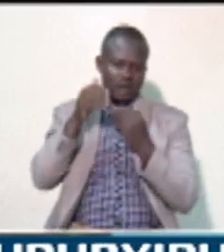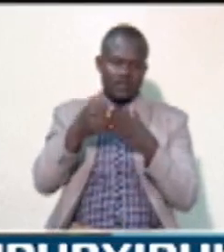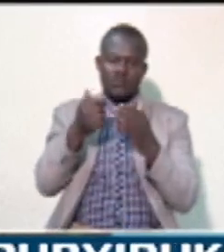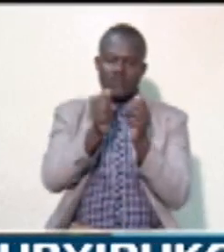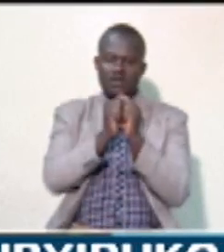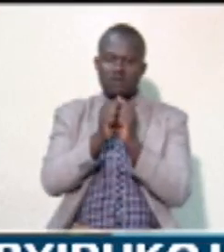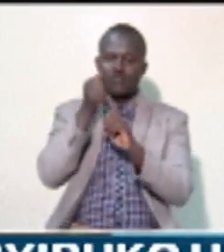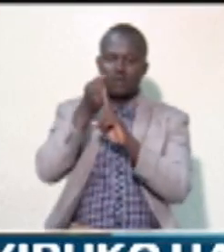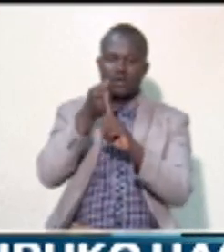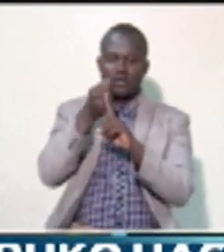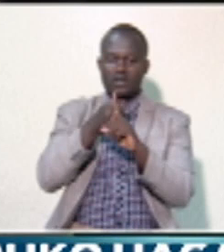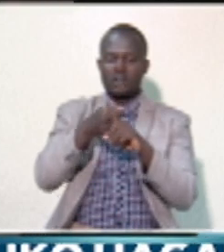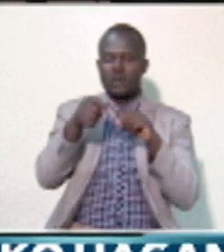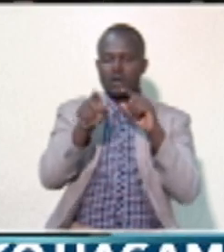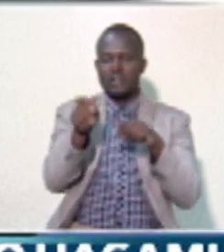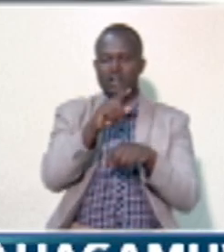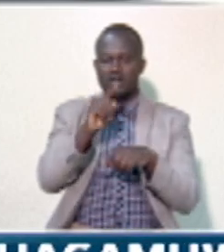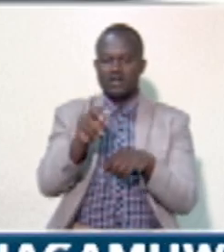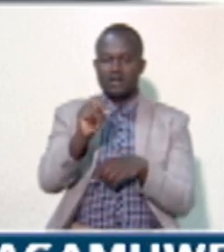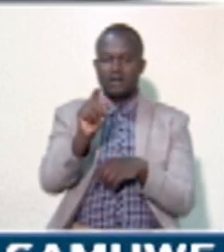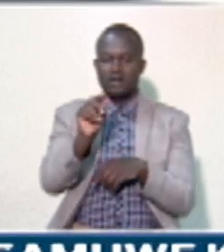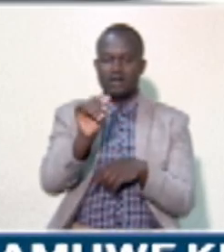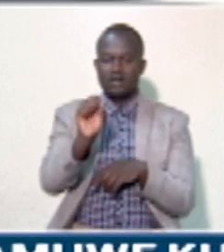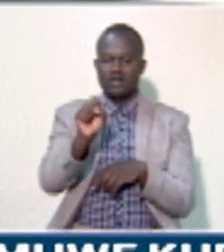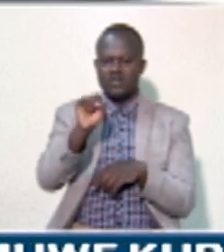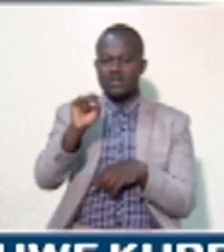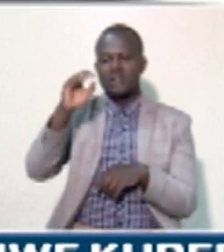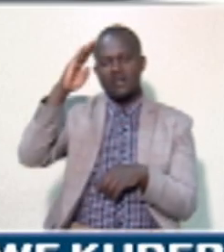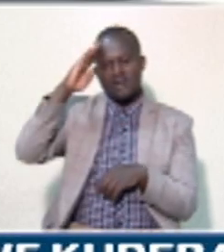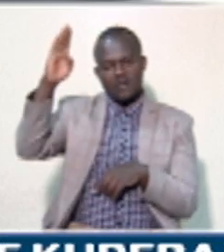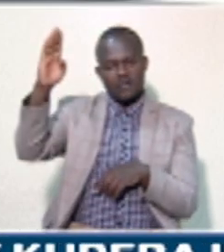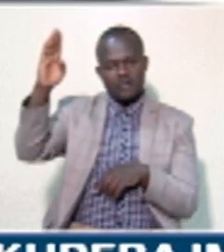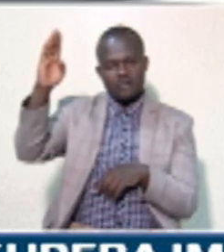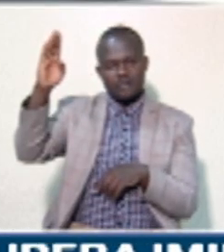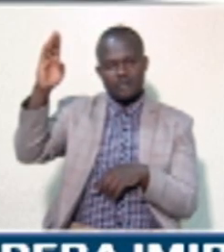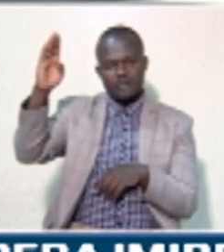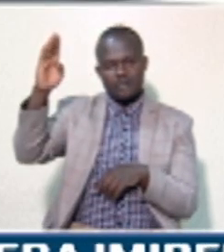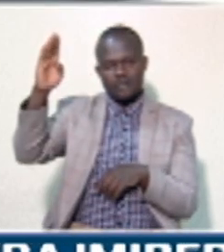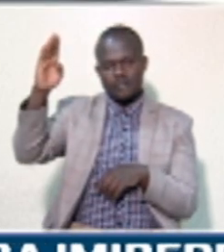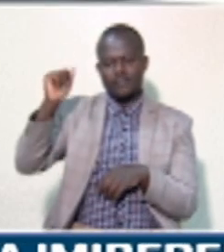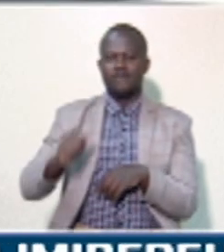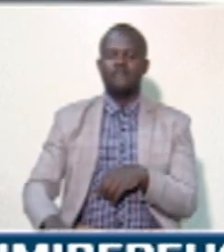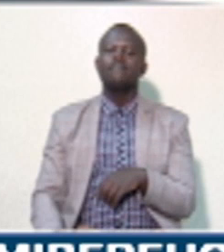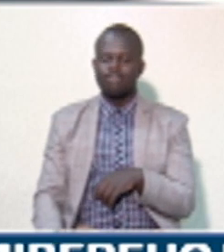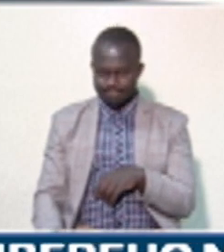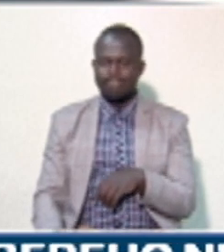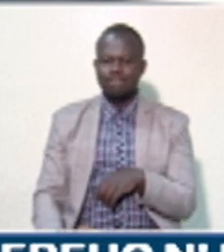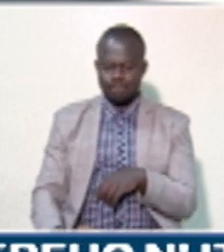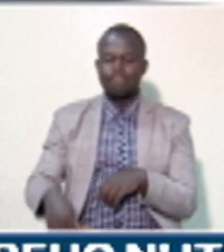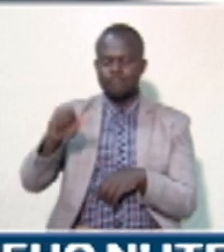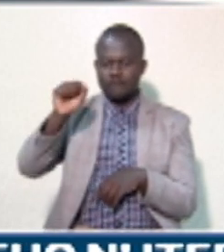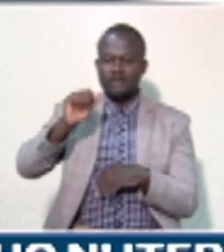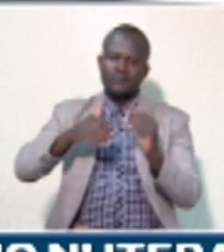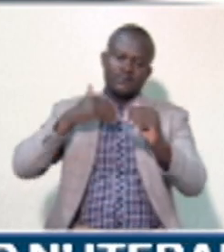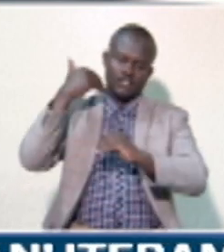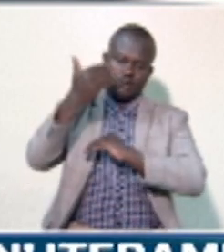kumwe n'umuvugizi w'ubushinjacyaha Nkusi Faustin. Nkusi Faustin, turabasuje, mwiriwe neza? Mwiriwe neza.